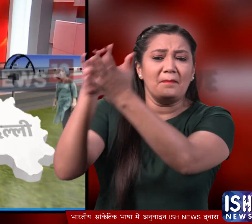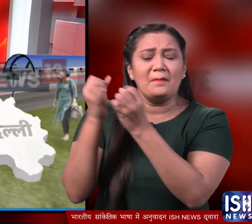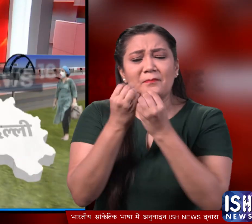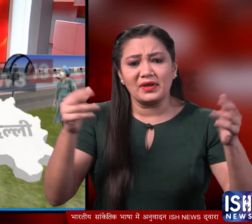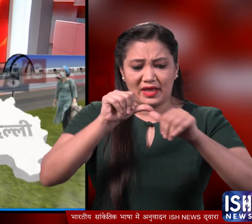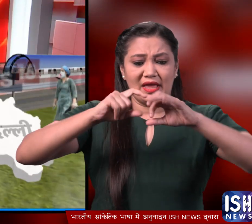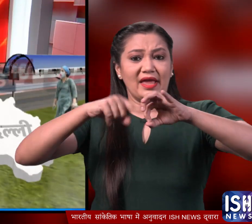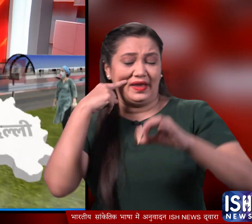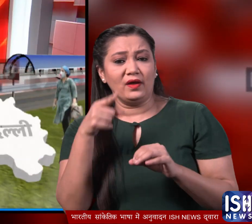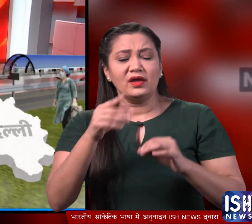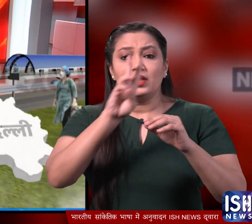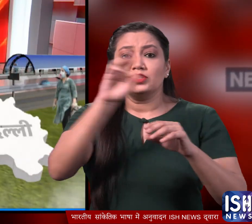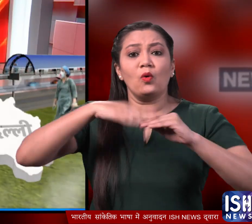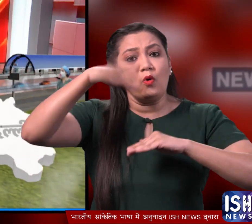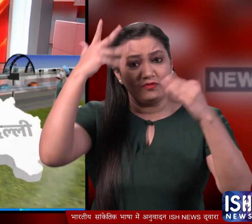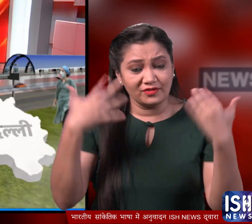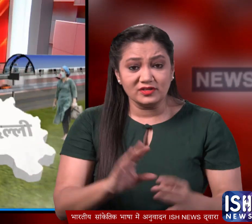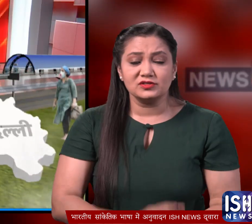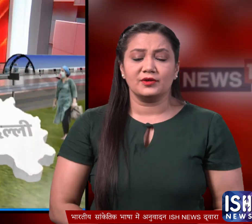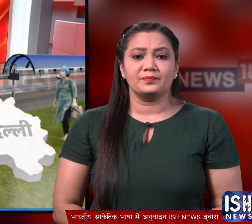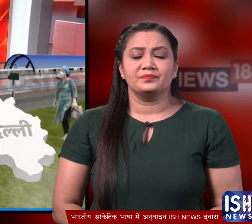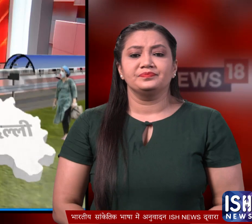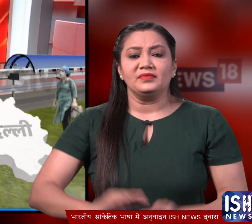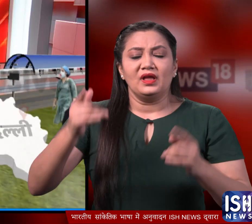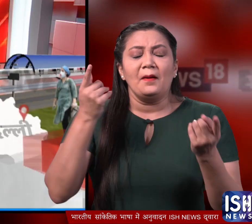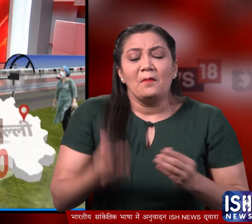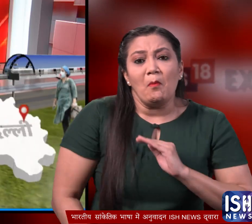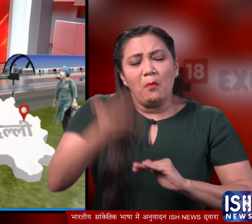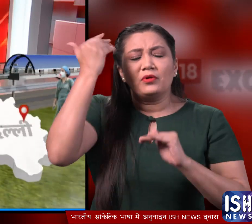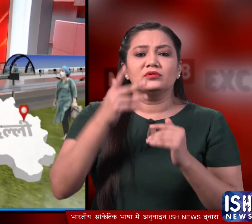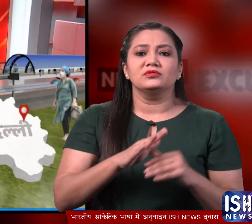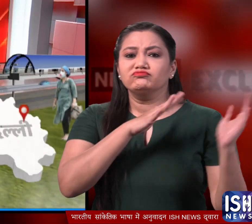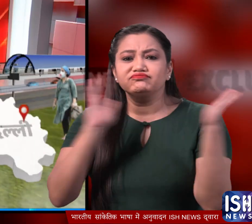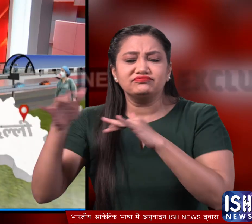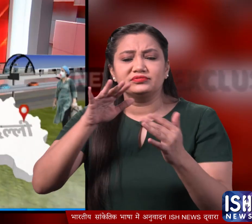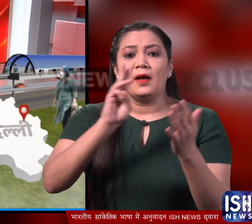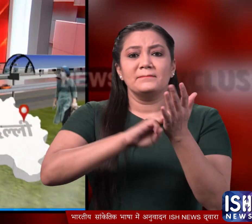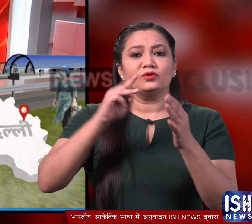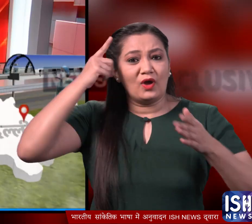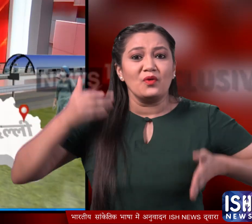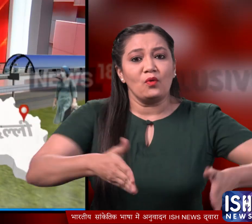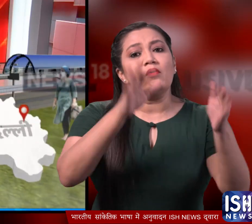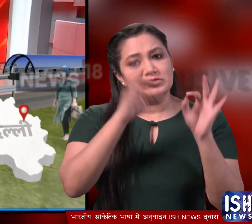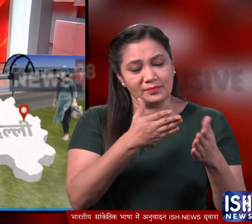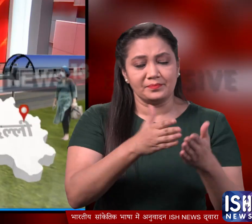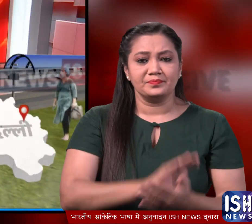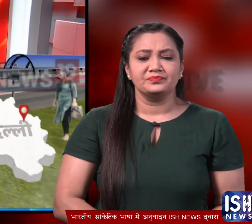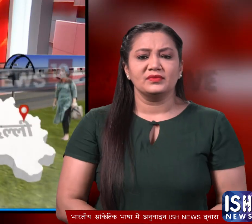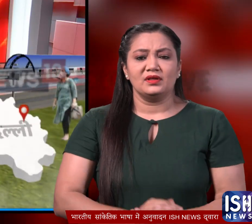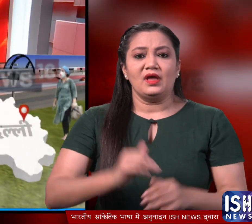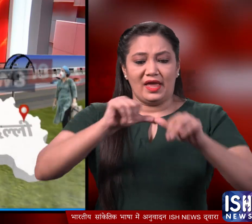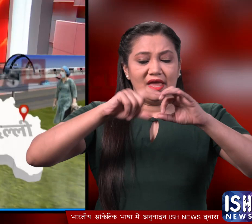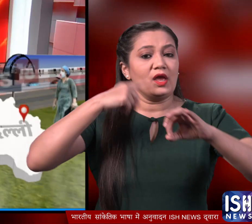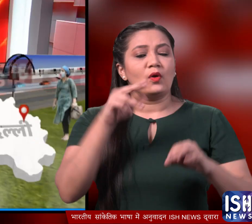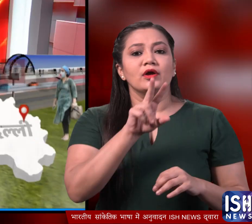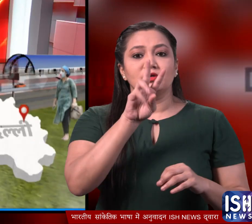کئی علاقوں میں ائر کالٹی انڈیکس 300 کے پار ریکارڈ کیا گیا جن میں اس سیزن میں سب سے زیادہ وائیو پردوشن متھورا روڈ پر ریکارڈ کیا گیا وہاں ایک یو